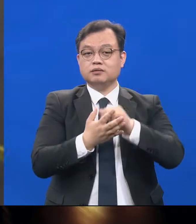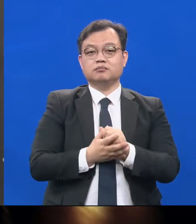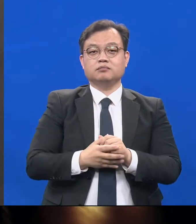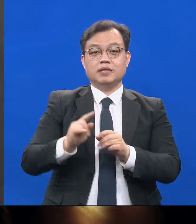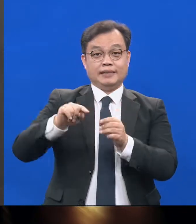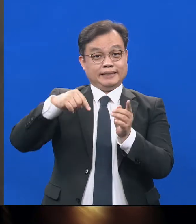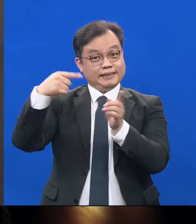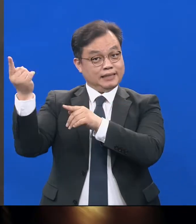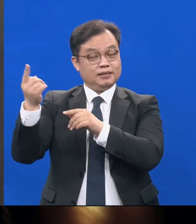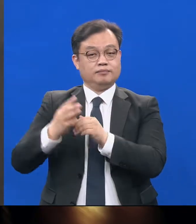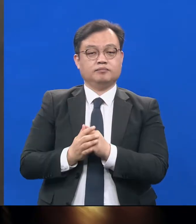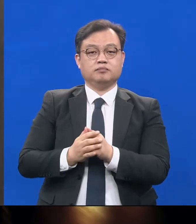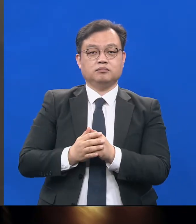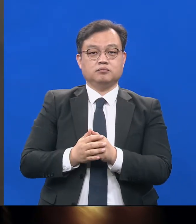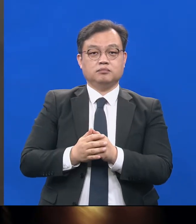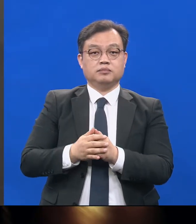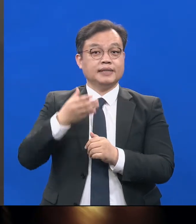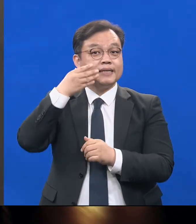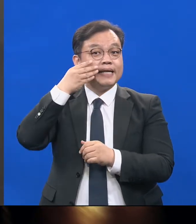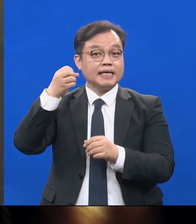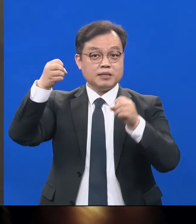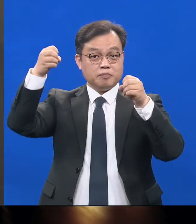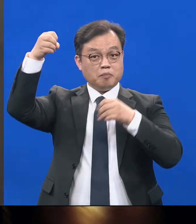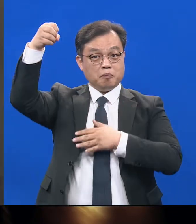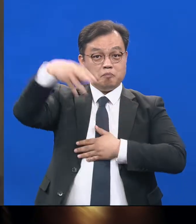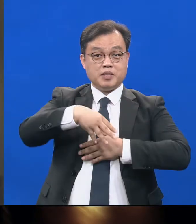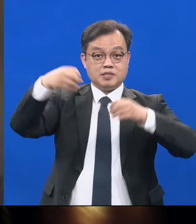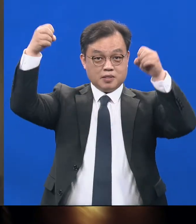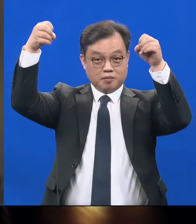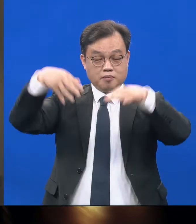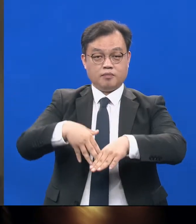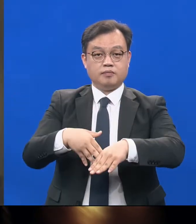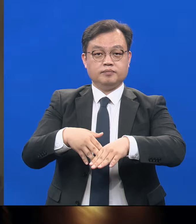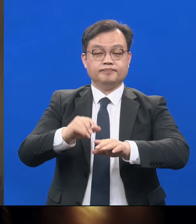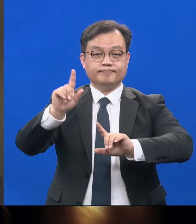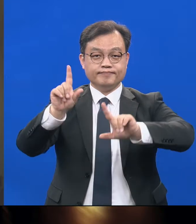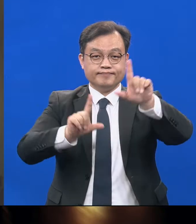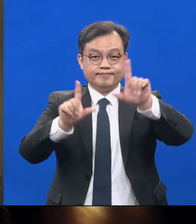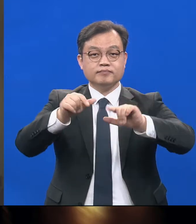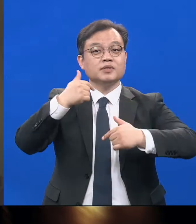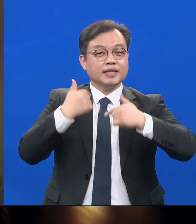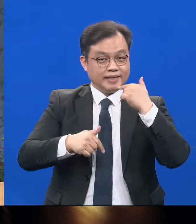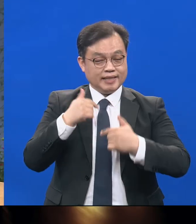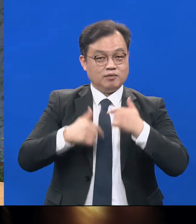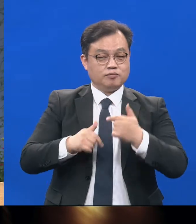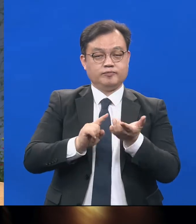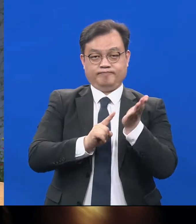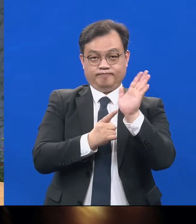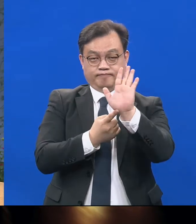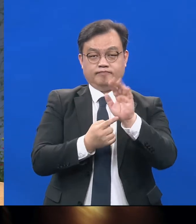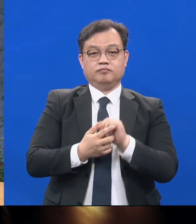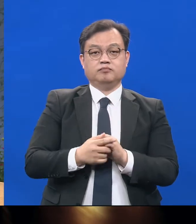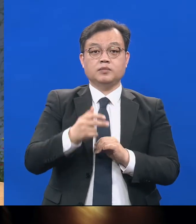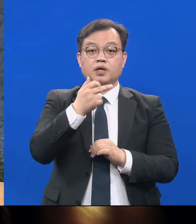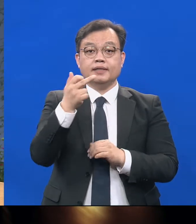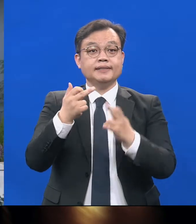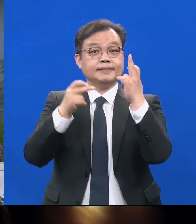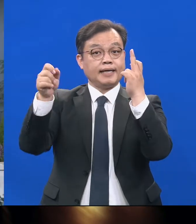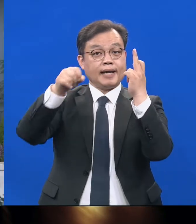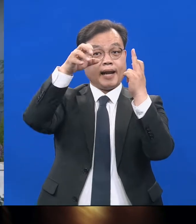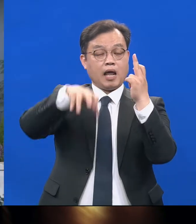다음에 기름은 빛을 발하는 것을 상징합니다. 기쁨을 상징하는 거예요. 큰 산 앞에서